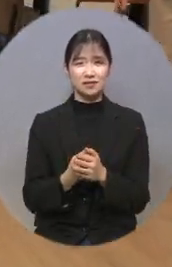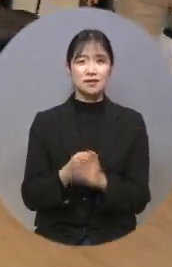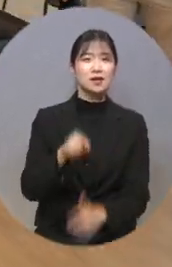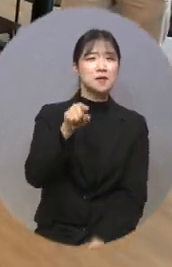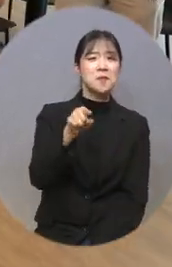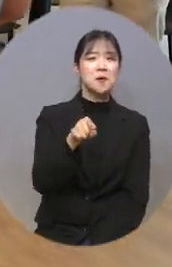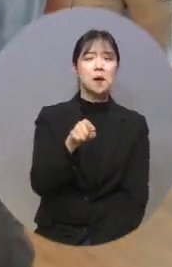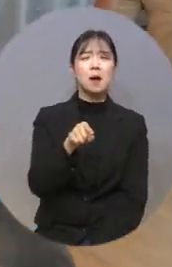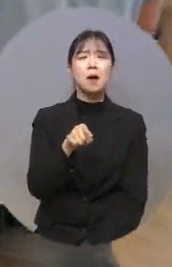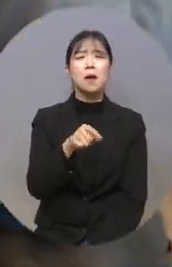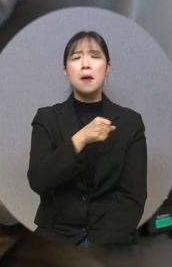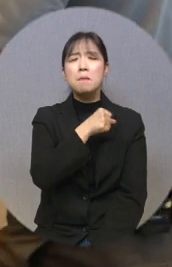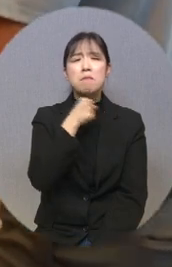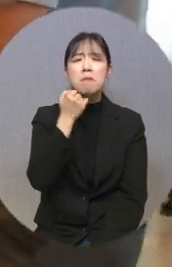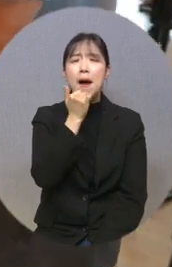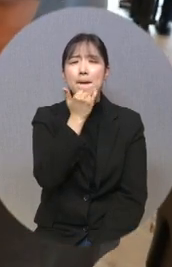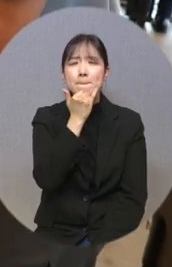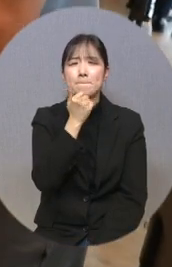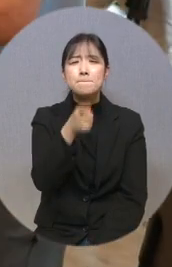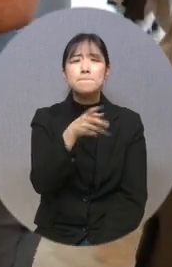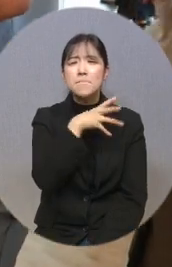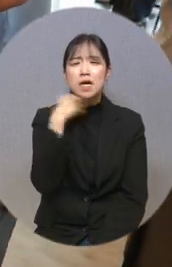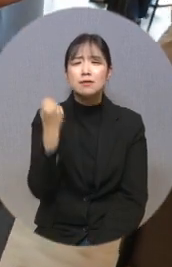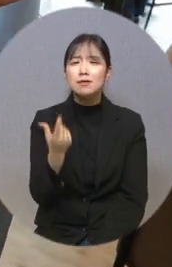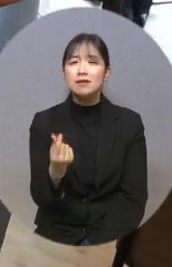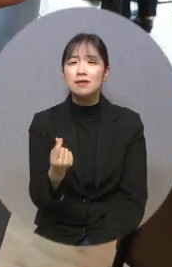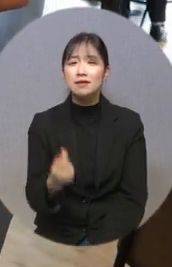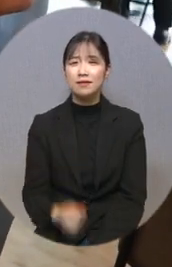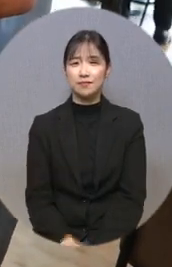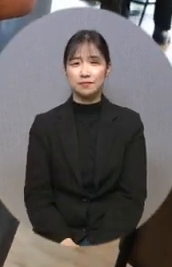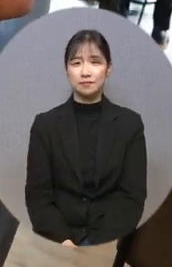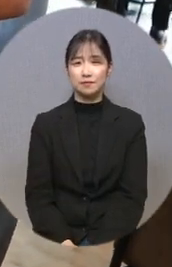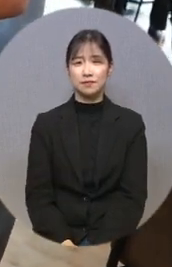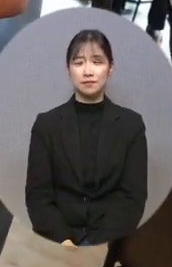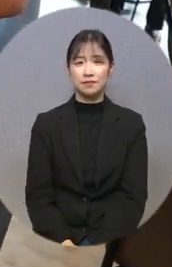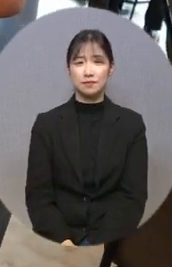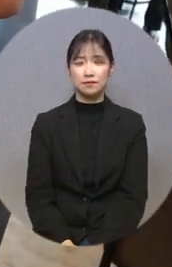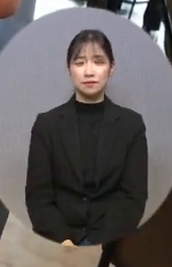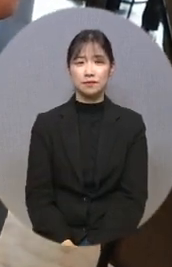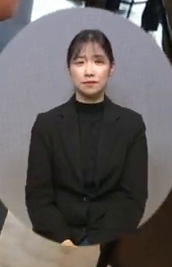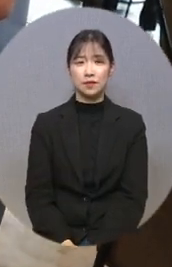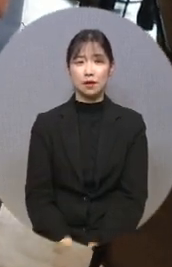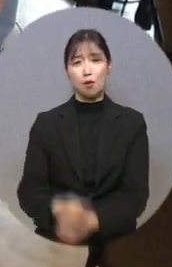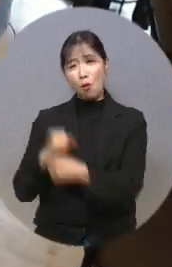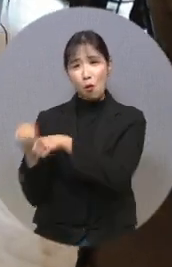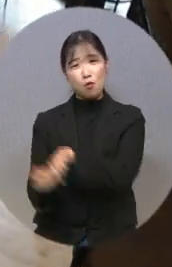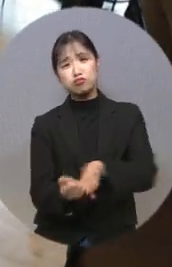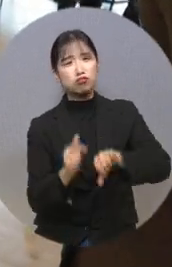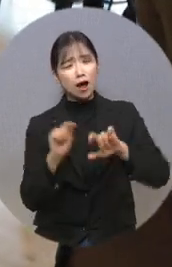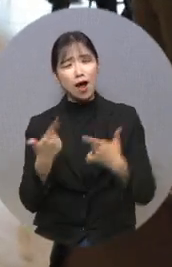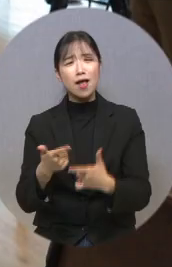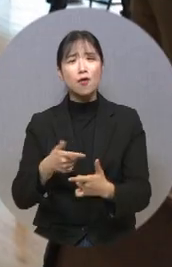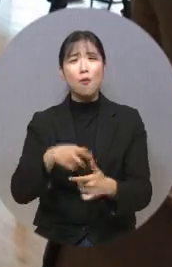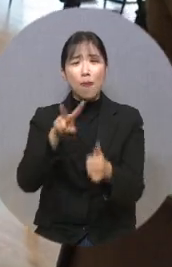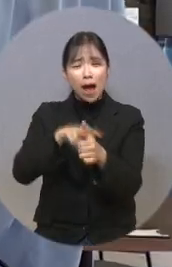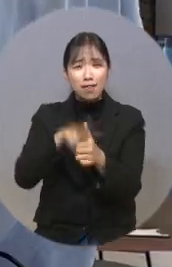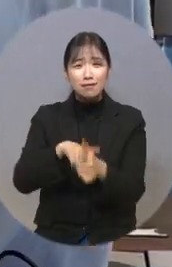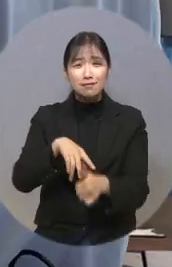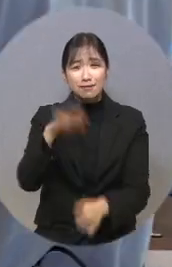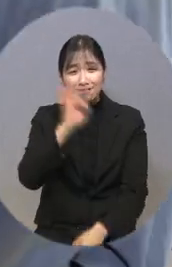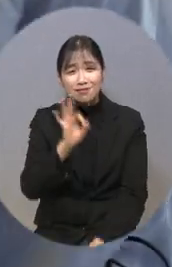맛있어. 맛밤. 이거. 맛밤. 맛밤 두 개. 아니, 뭐, 골프 추억이 아니라 이마트 온 거 같아. 먹으러 온 거